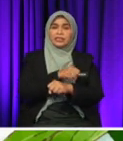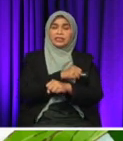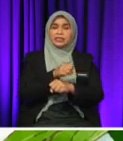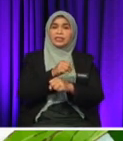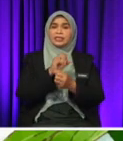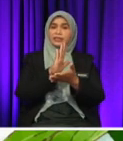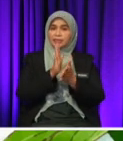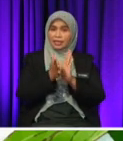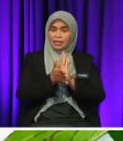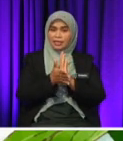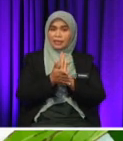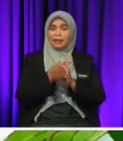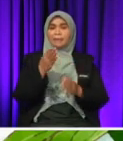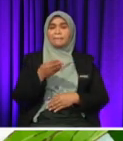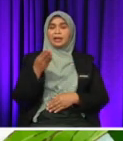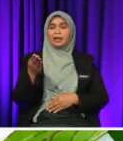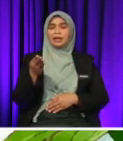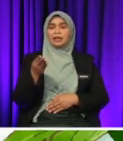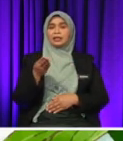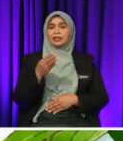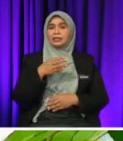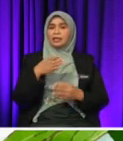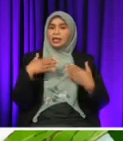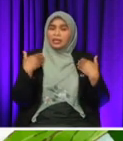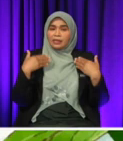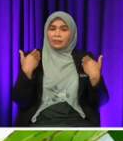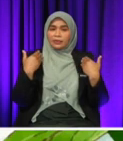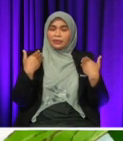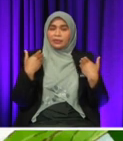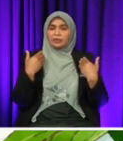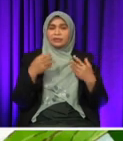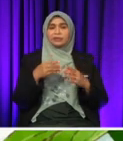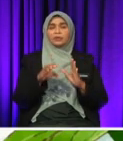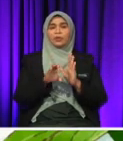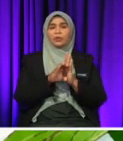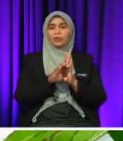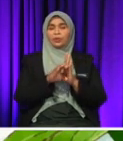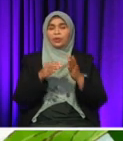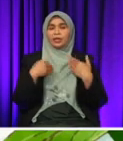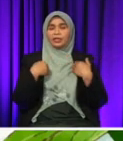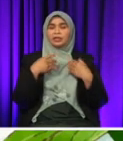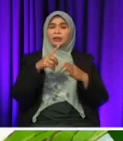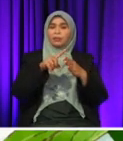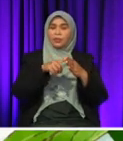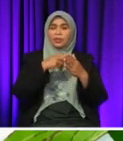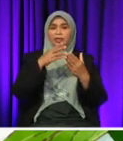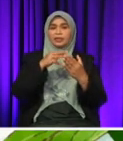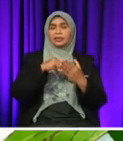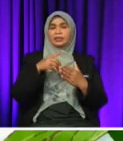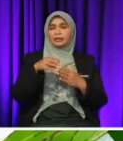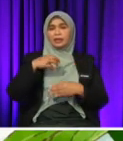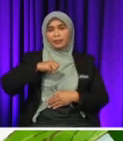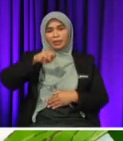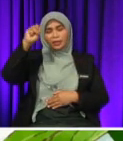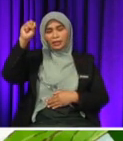menjadi bahan hiburan tabah seperti kita maklum apabila contohnya ada bulan kemerdekaan sudah pasti diisi dengan persembahan